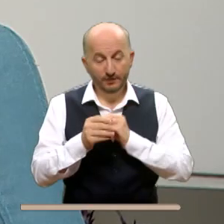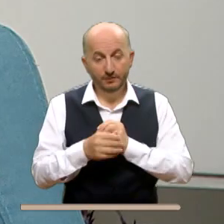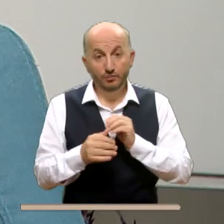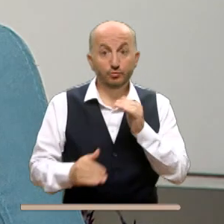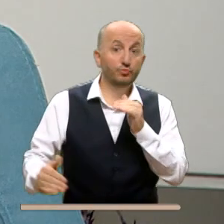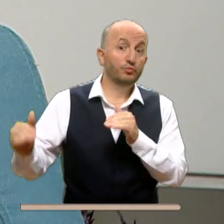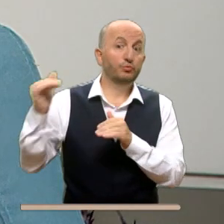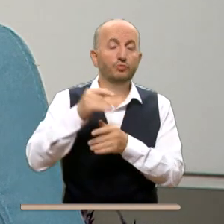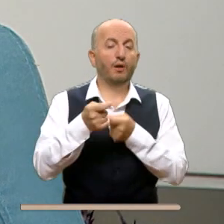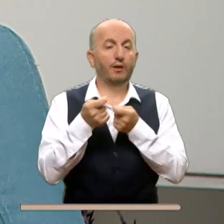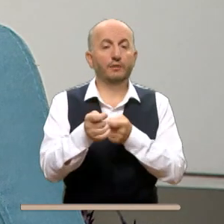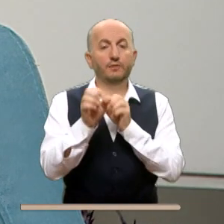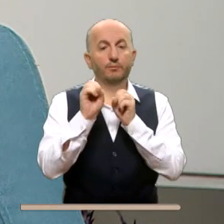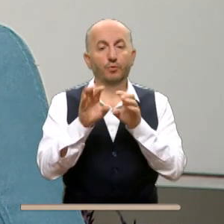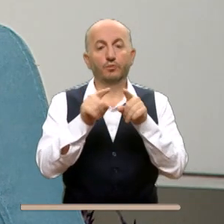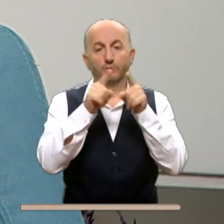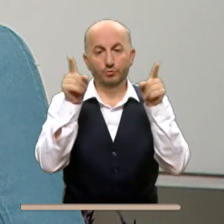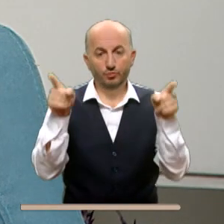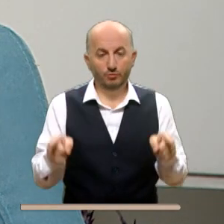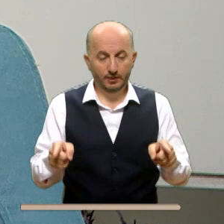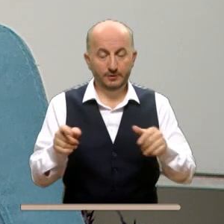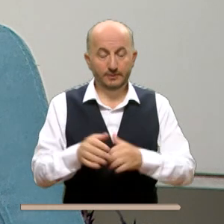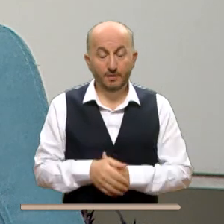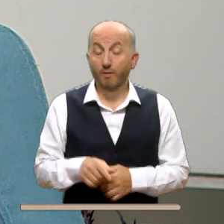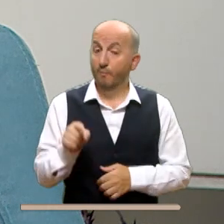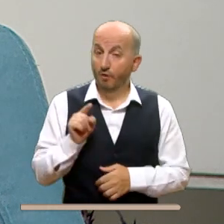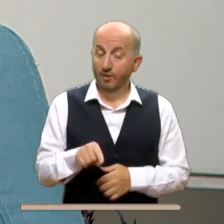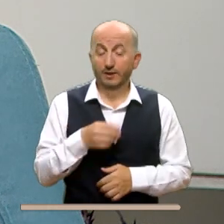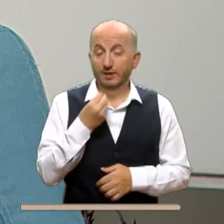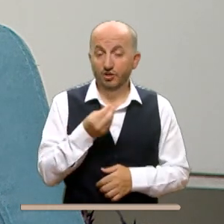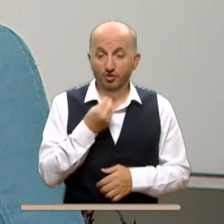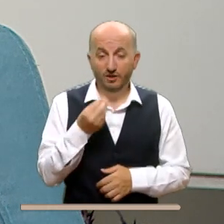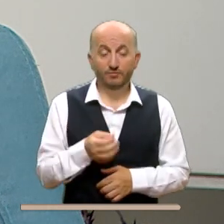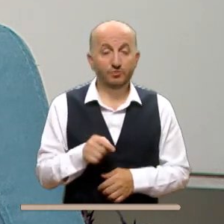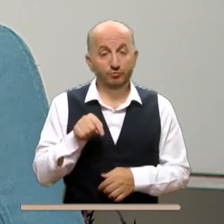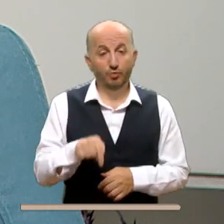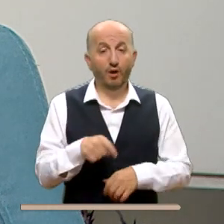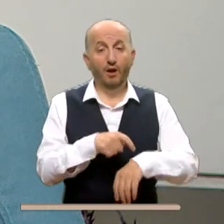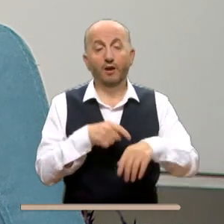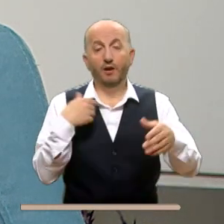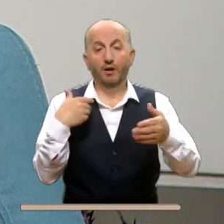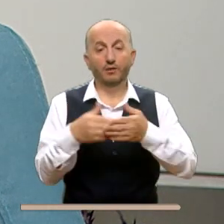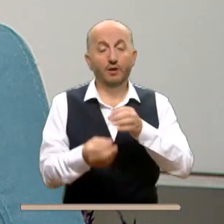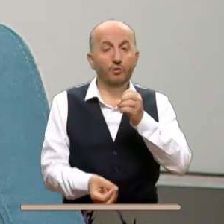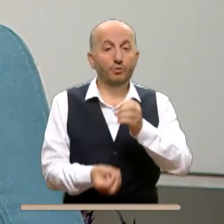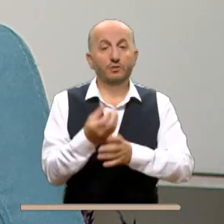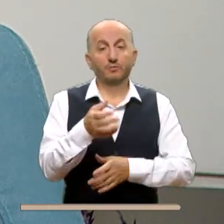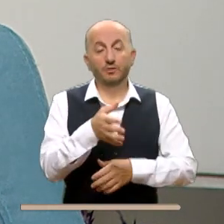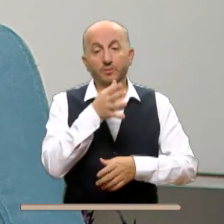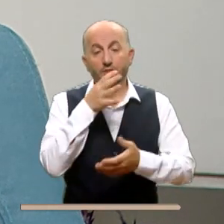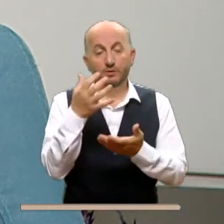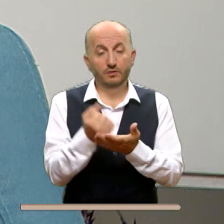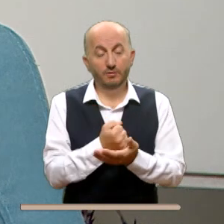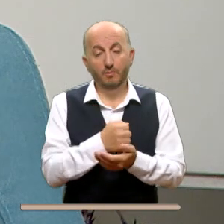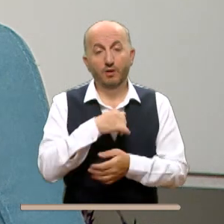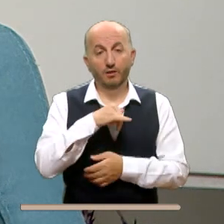üst düzey eğitim öğretim kurumlarıdır. Buralarda gençlerimiz elbette şu ana kadar üretilmiş bilgiyi kazanmak